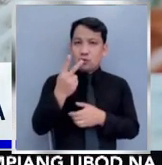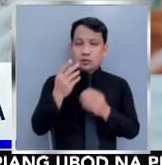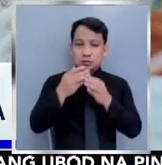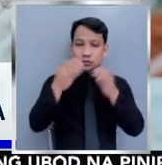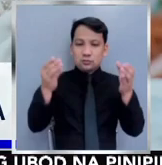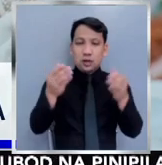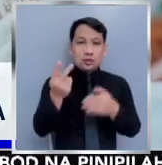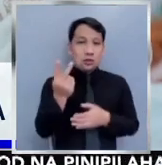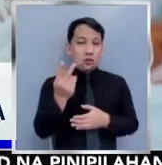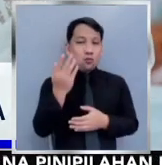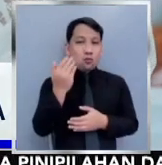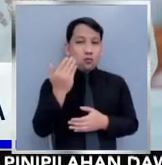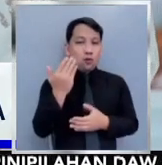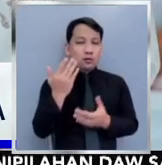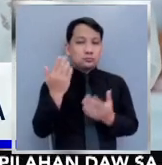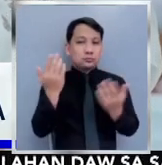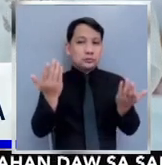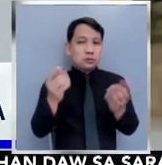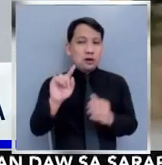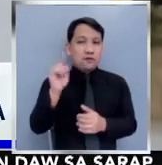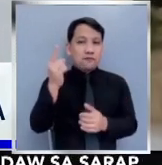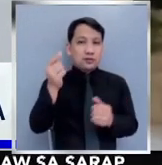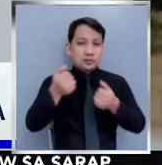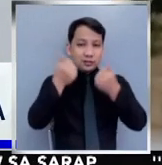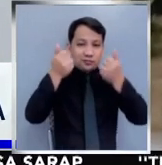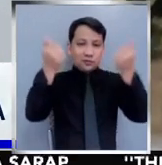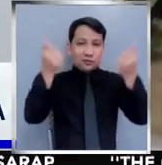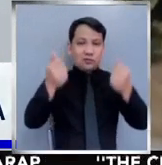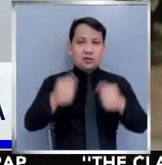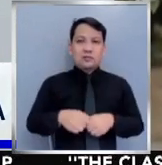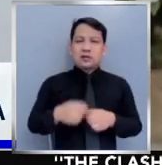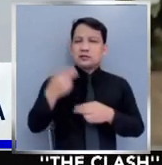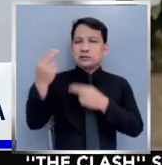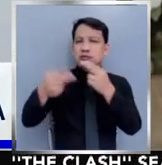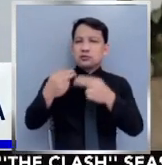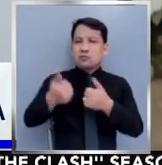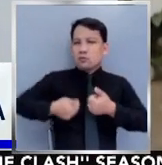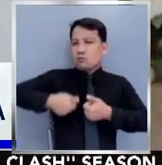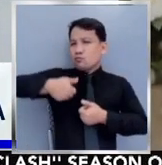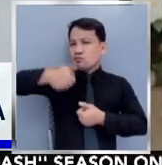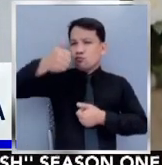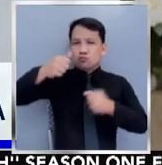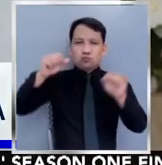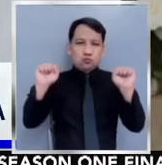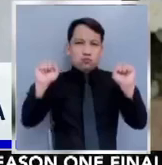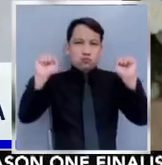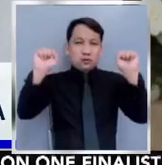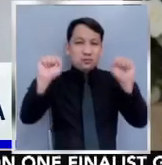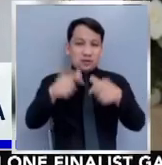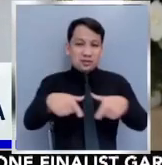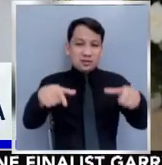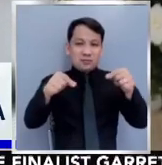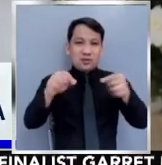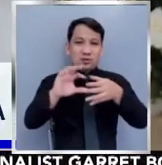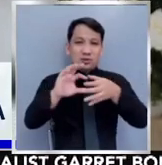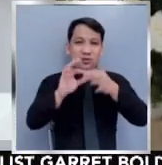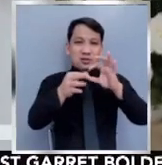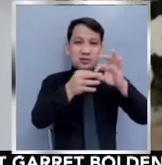na nagdiriwang din ang anibersaryo ng makasaysayang panalo ni Hidilyn sa Tokyo Olympics.